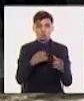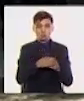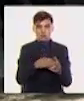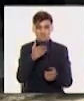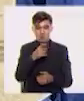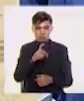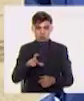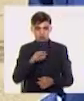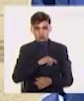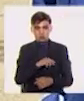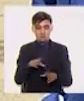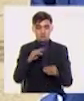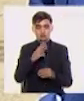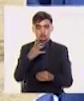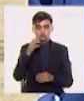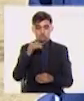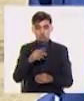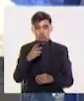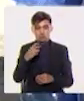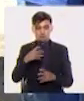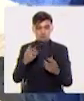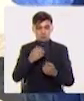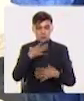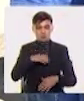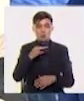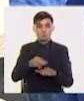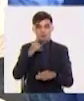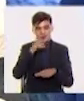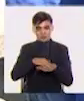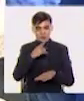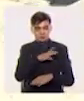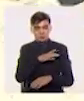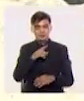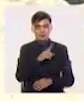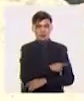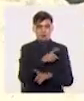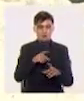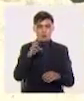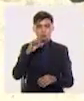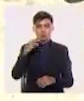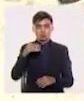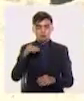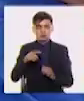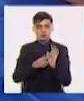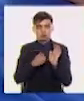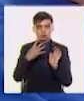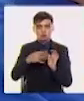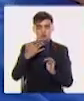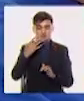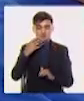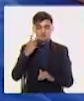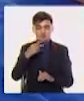жәрдем қызметкерлері 400 мыңнан алмаған. Ал облыстық әкімдік өкілі медицина қызметкерлері үшін бюджеттен 742 мың